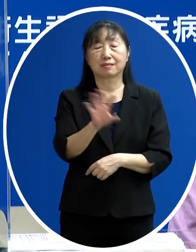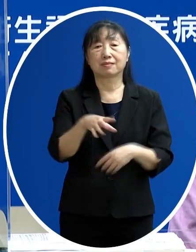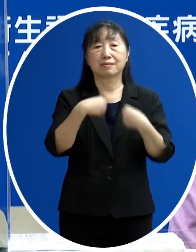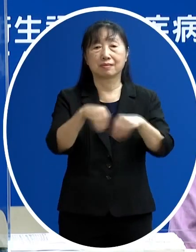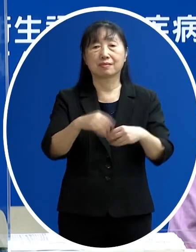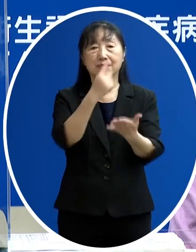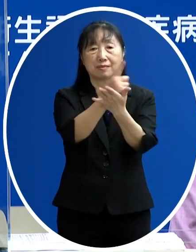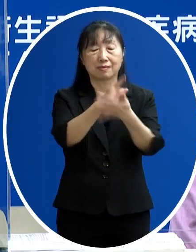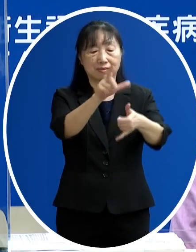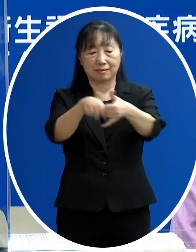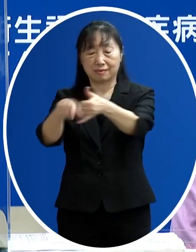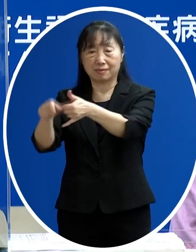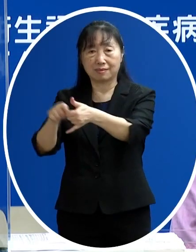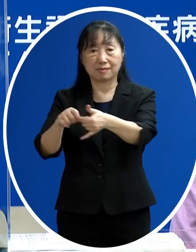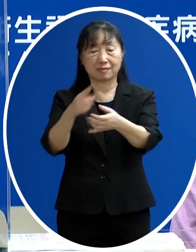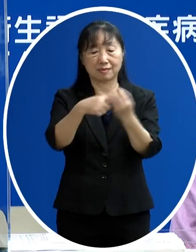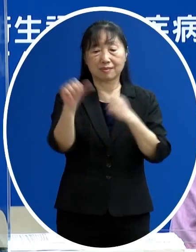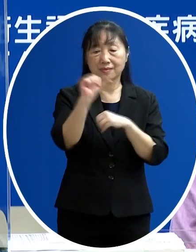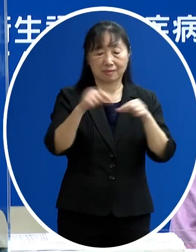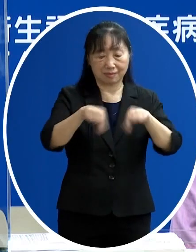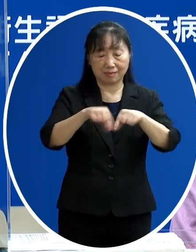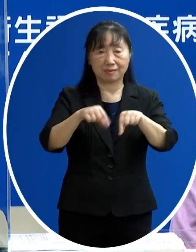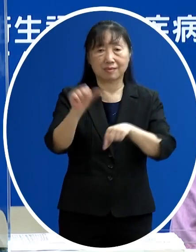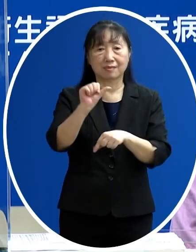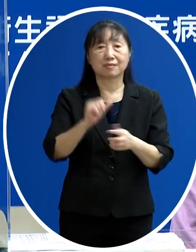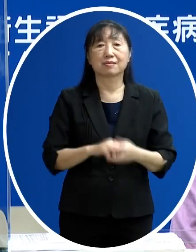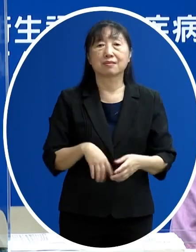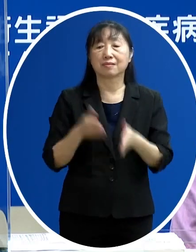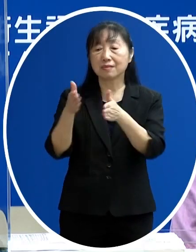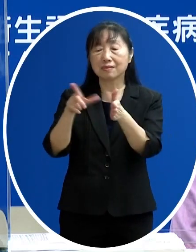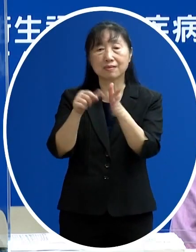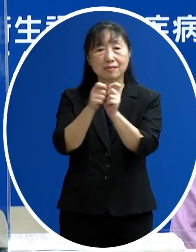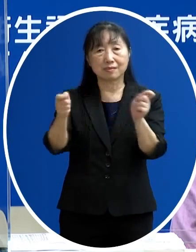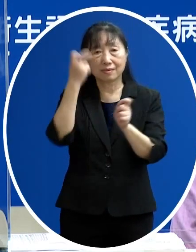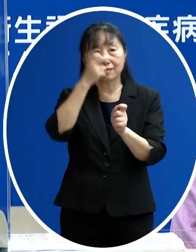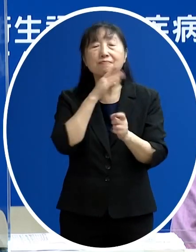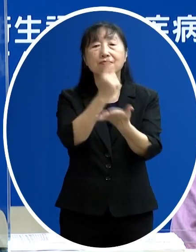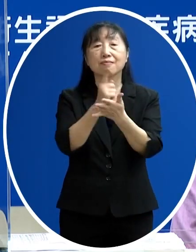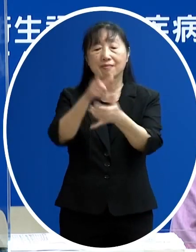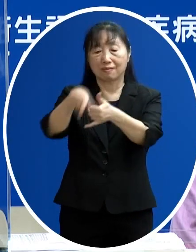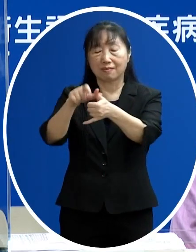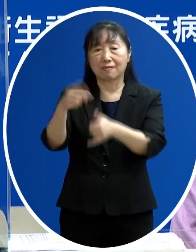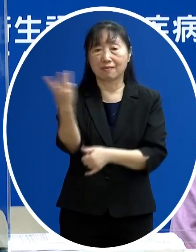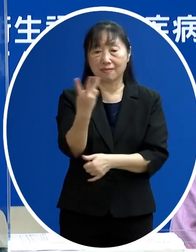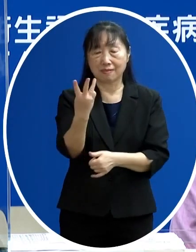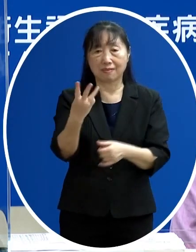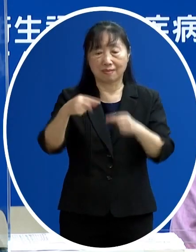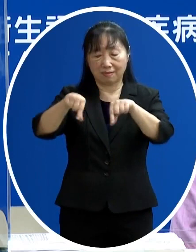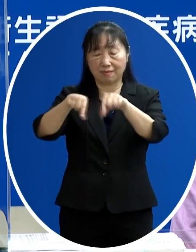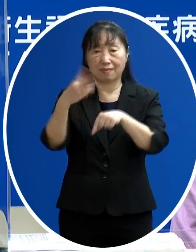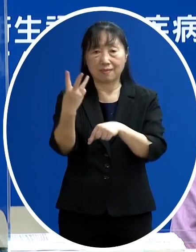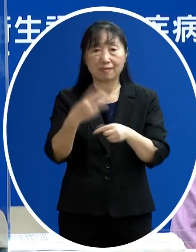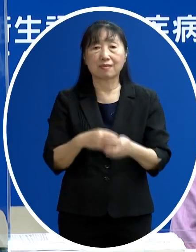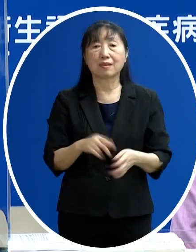人5剂的快筛4剂。那对于长照机构的住民，每人3剂的快筛4剂。